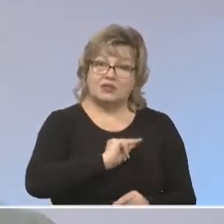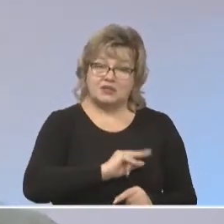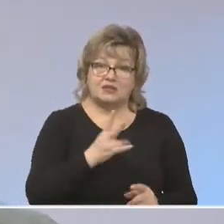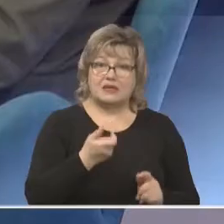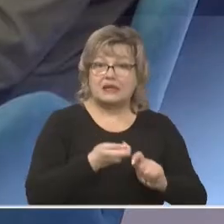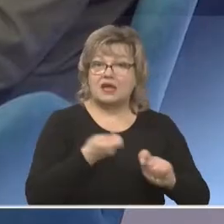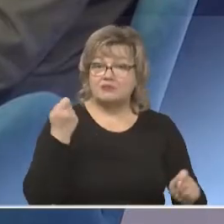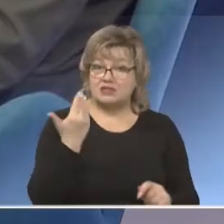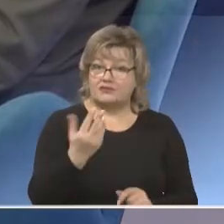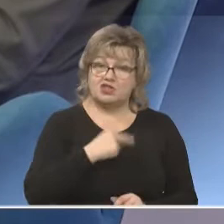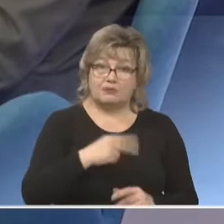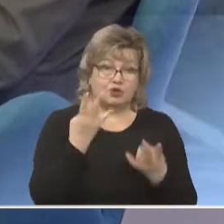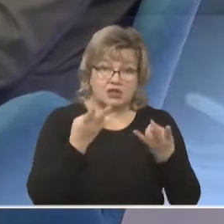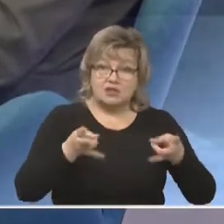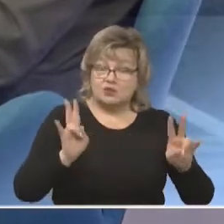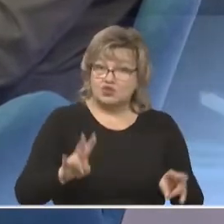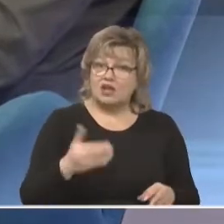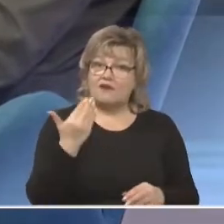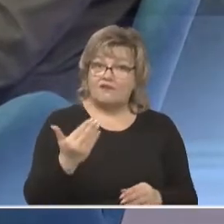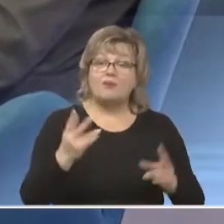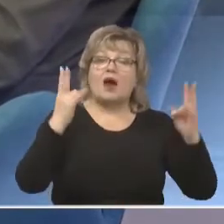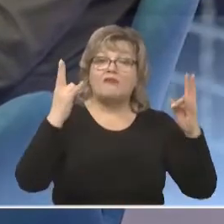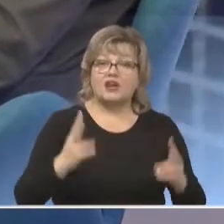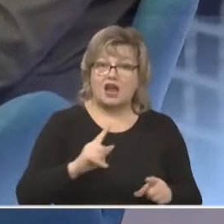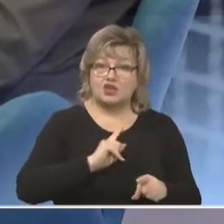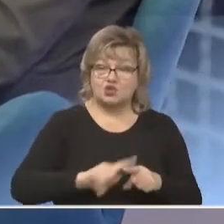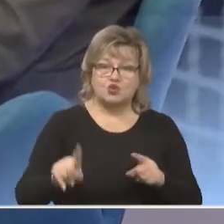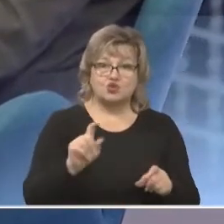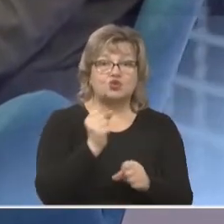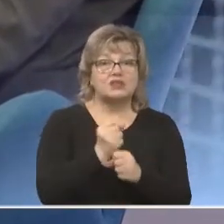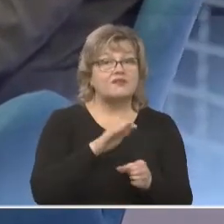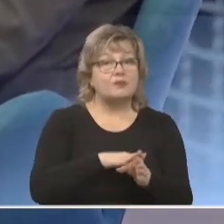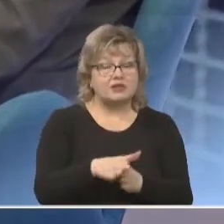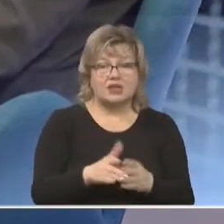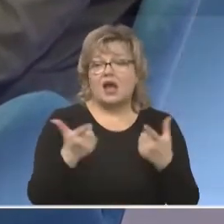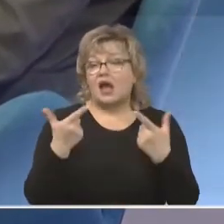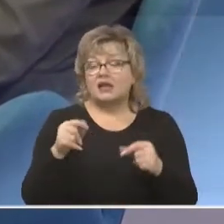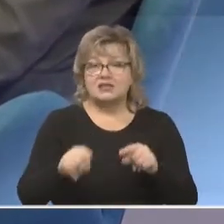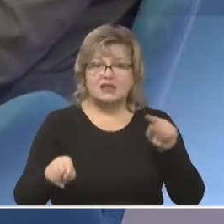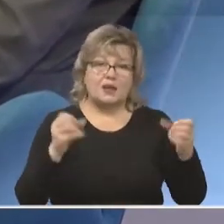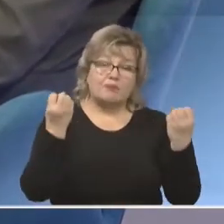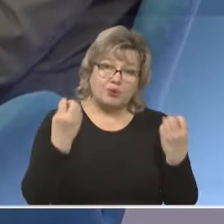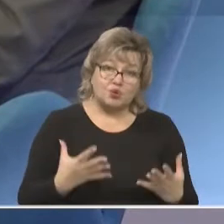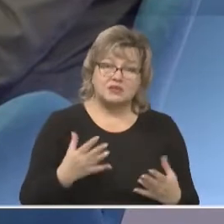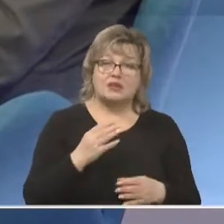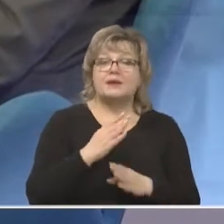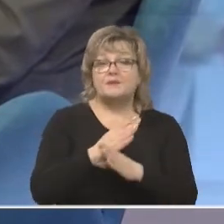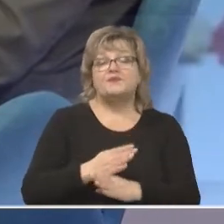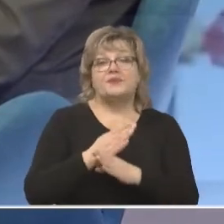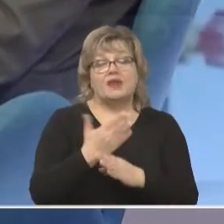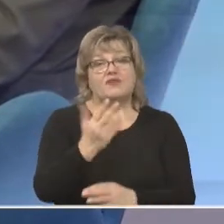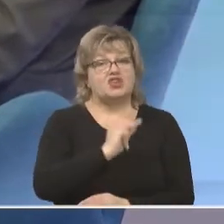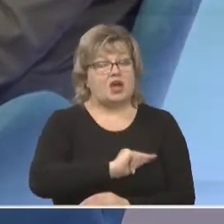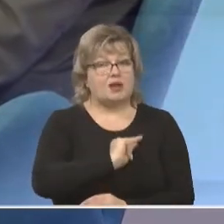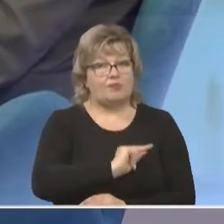ваша работа, если вам не нужно аврально что-то доделывать, а где-то просто простаивать, ваша